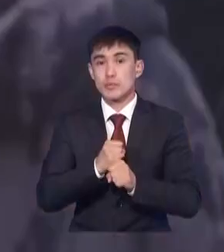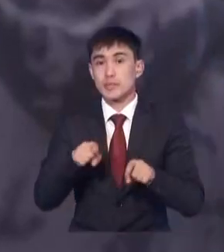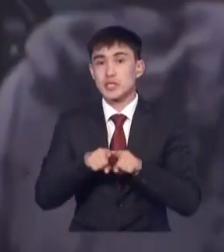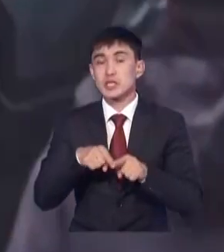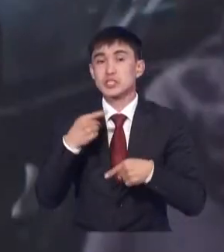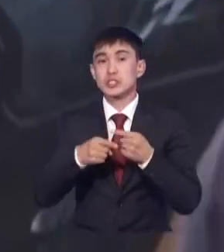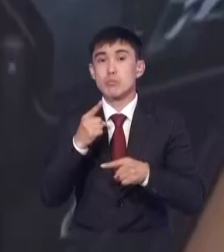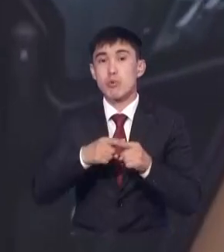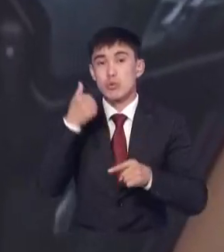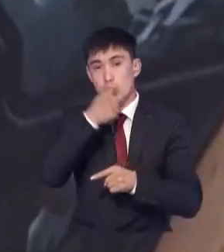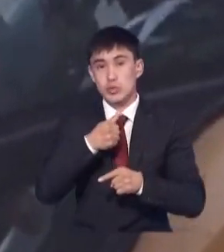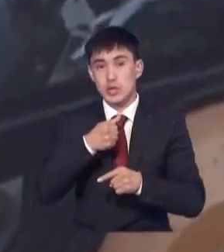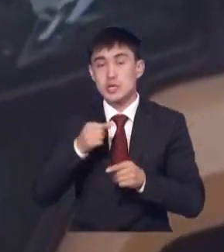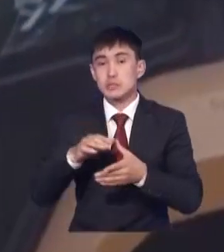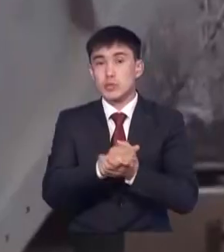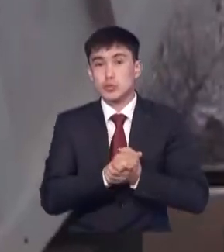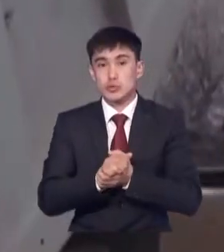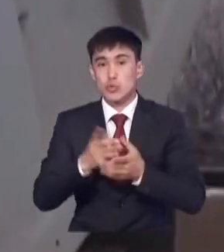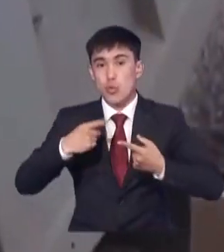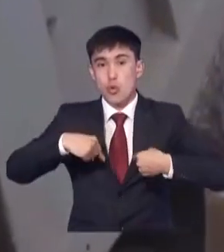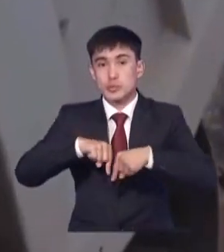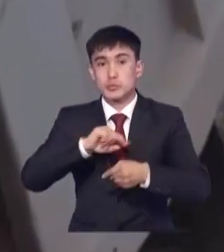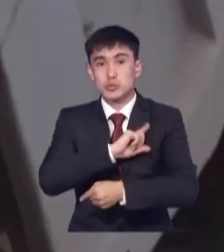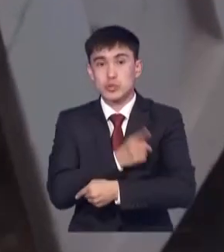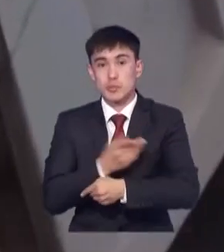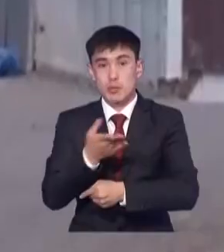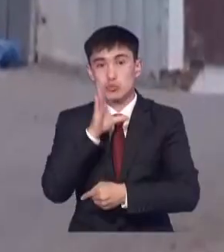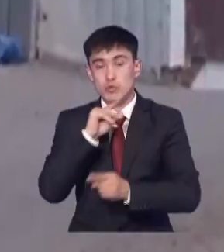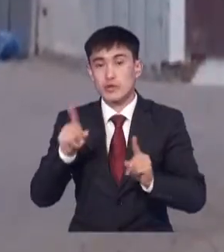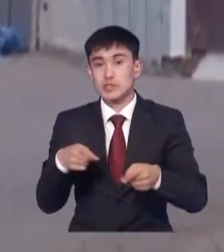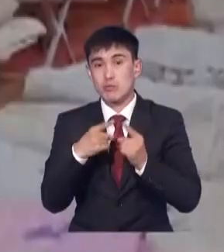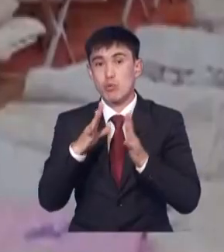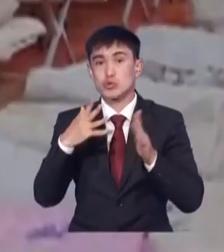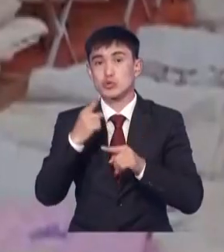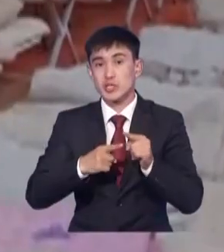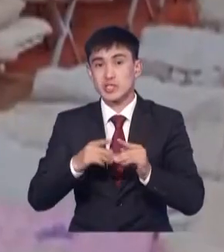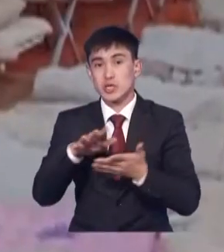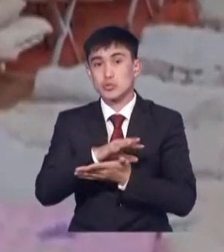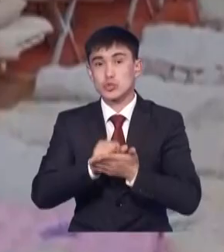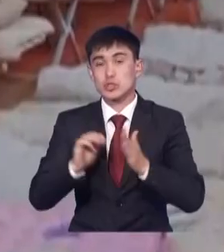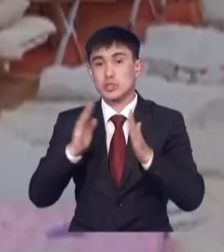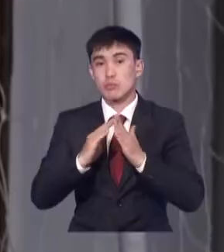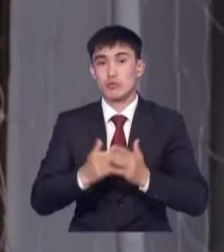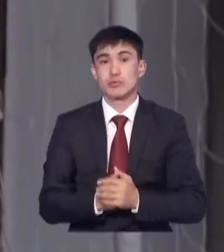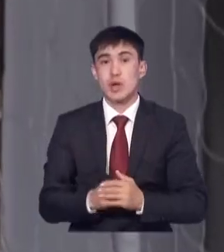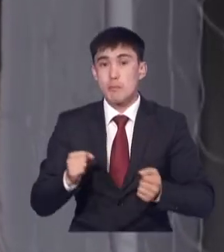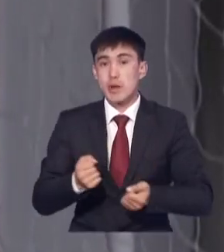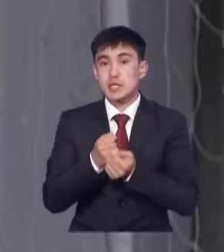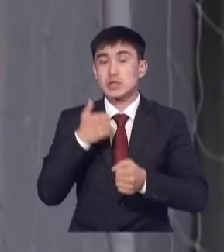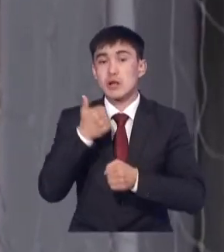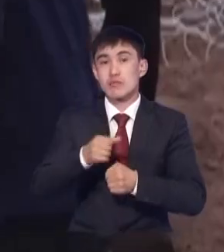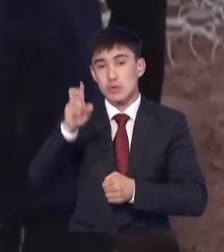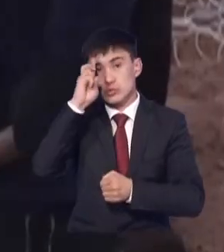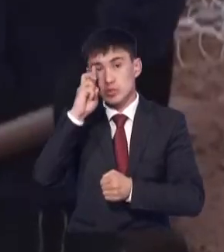Так, через полгода, благодаря сплоченности и общим усилиям, нам удастся восстановить большую часть разрушенных жилых домов. Поддержку